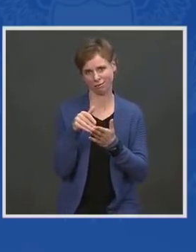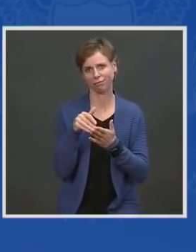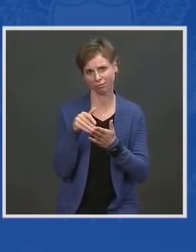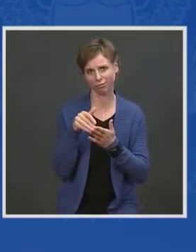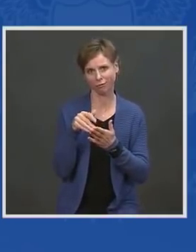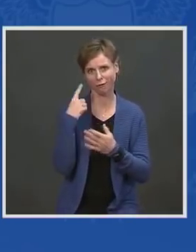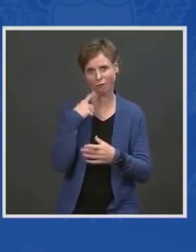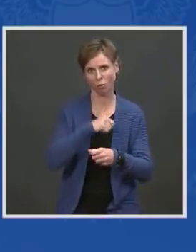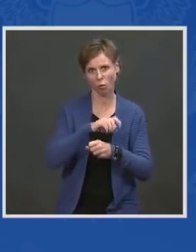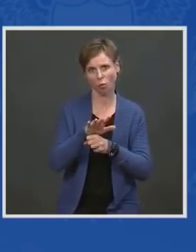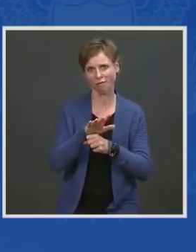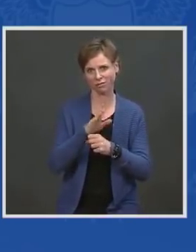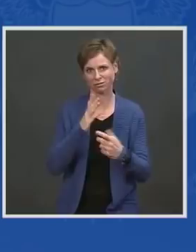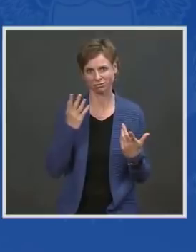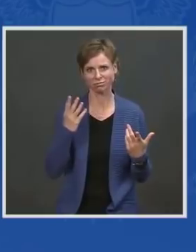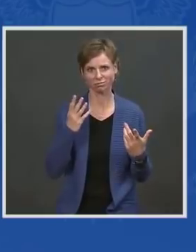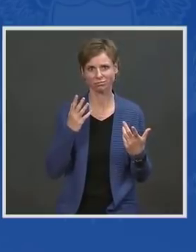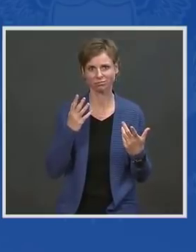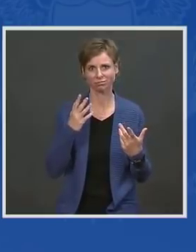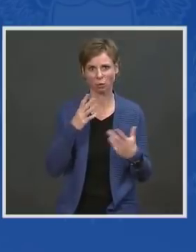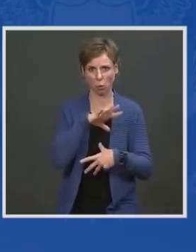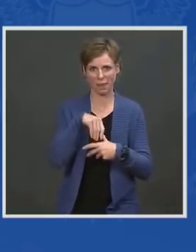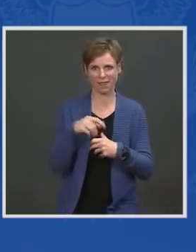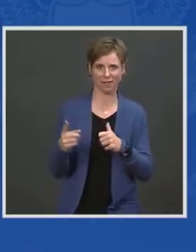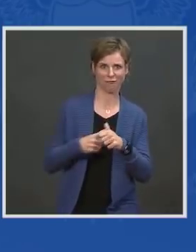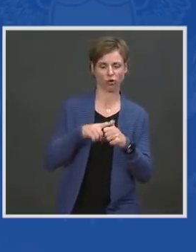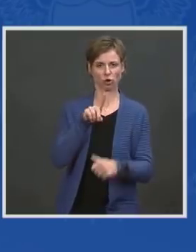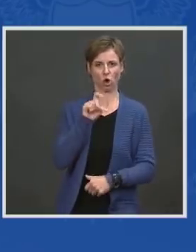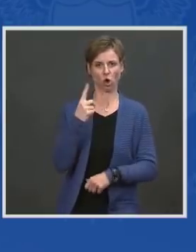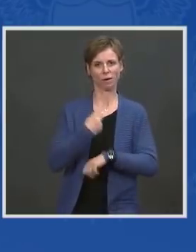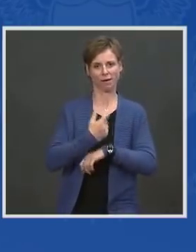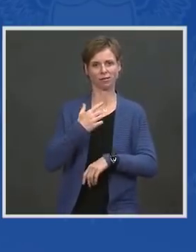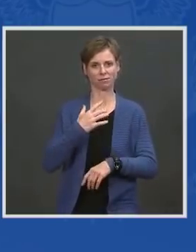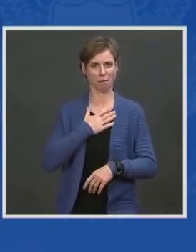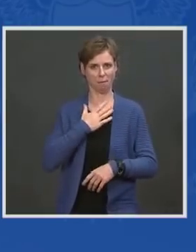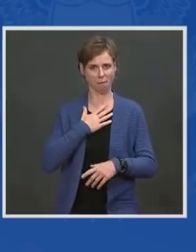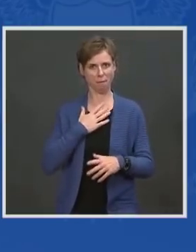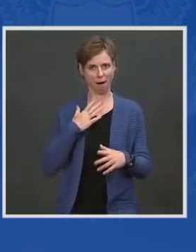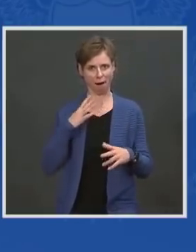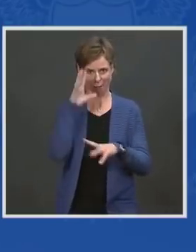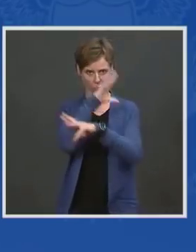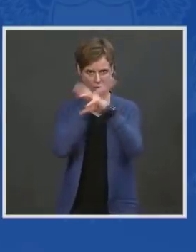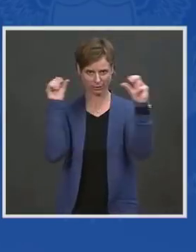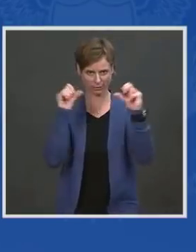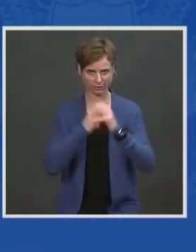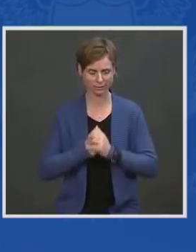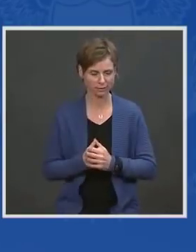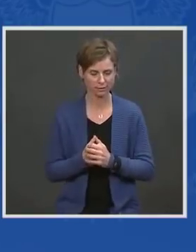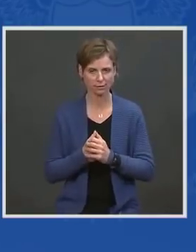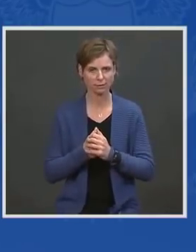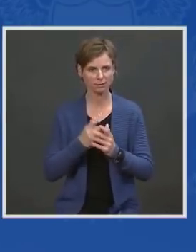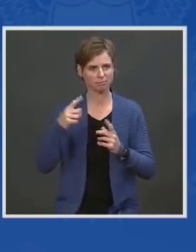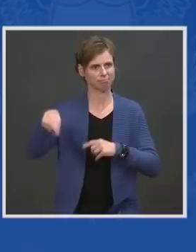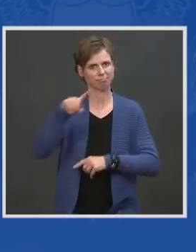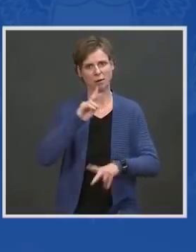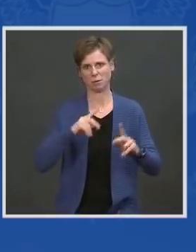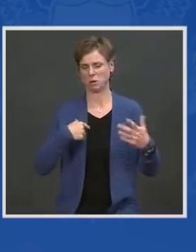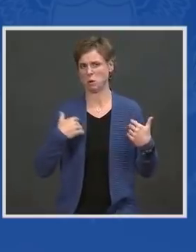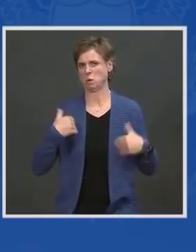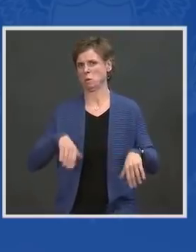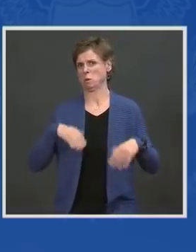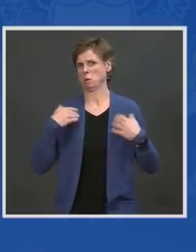angekündigt habe, dass es mein Ziel sei, 100 Millionen Impfungen in den ersten 100 Tagen in unserer Amtszeit zu